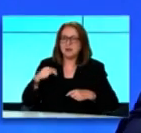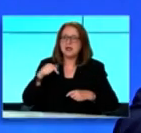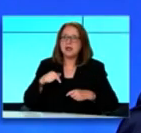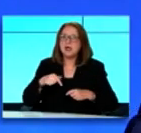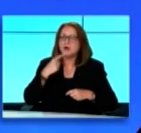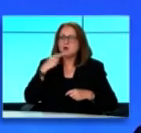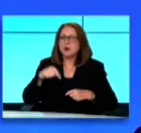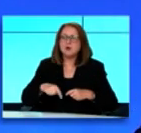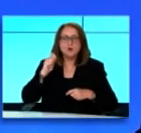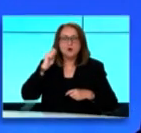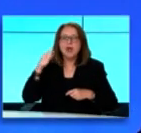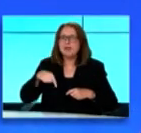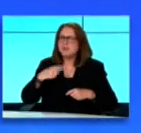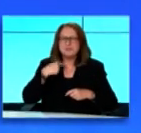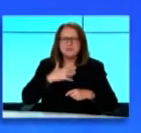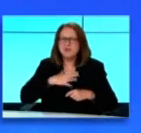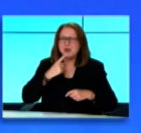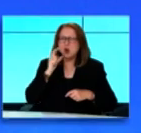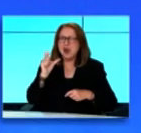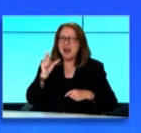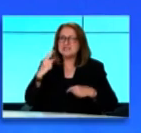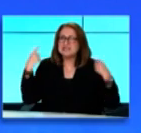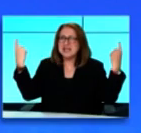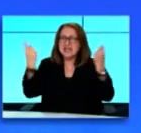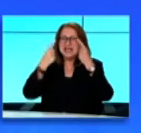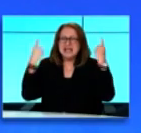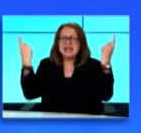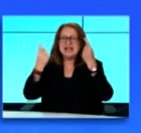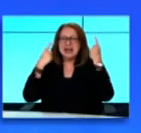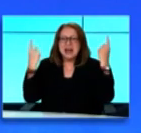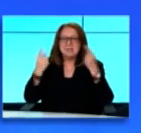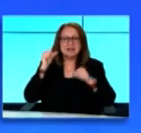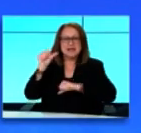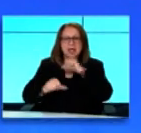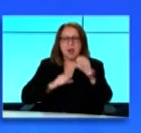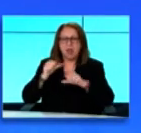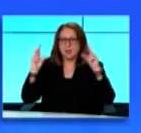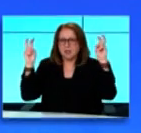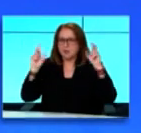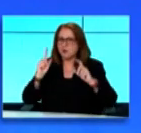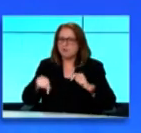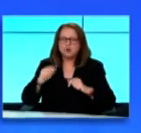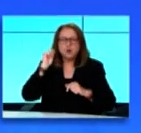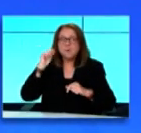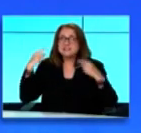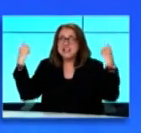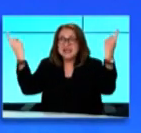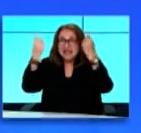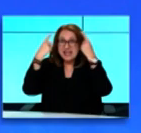η κλιματική κρίση είναι εδώ και μας δείχνει ότι όλα πια πρέπει να